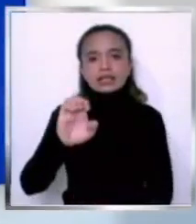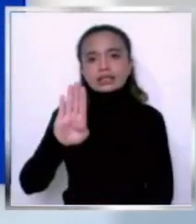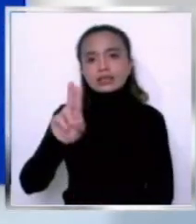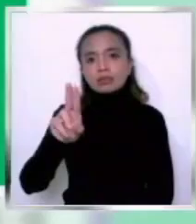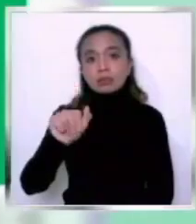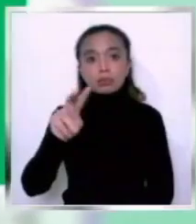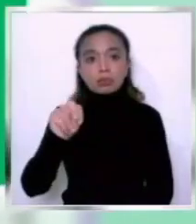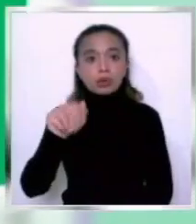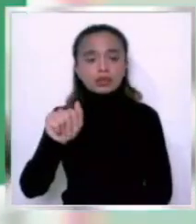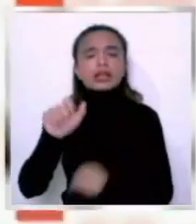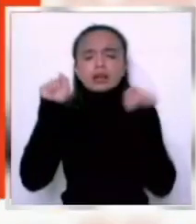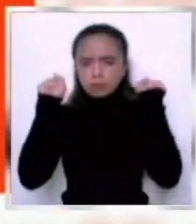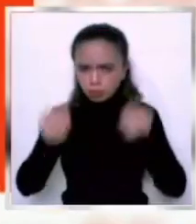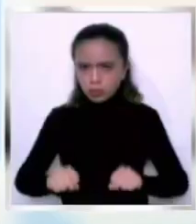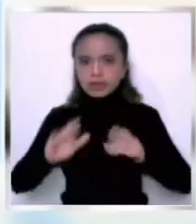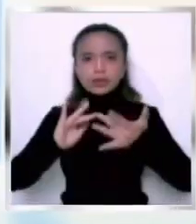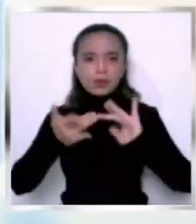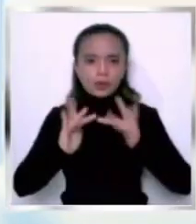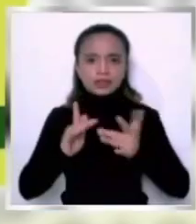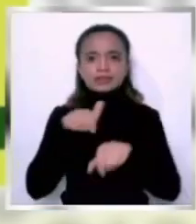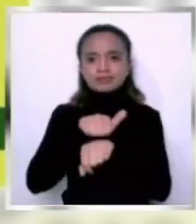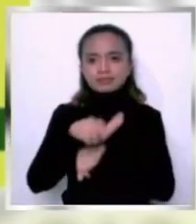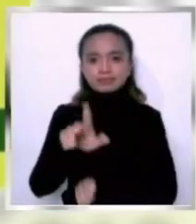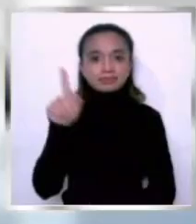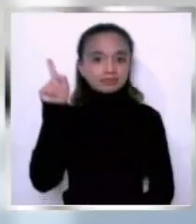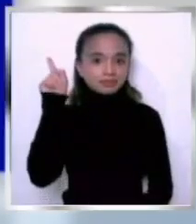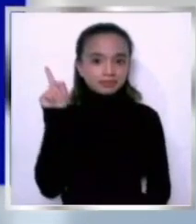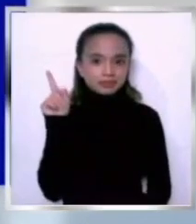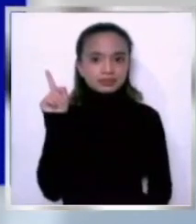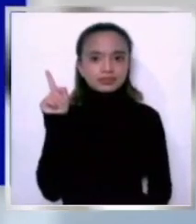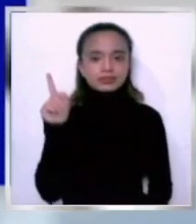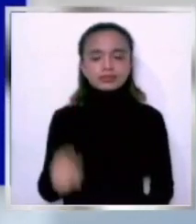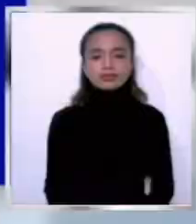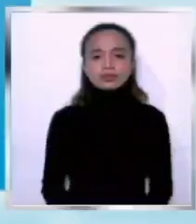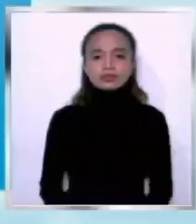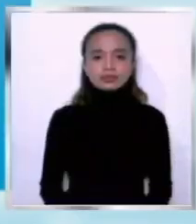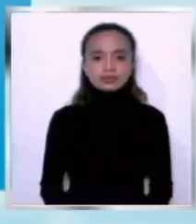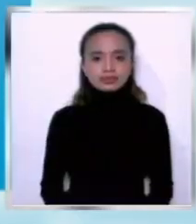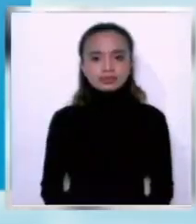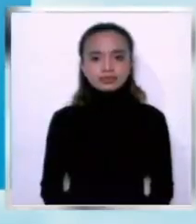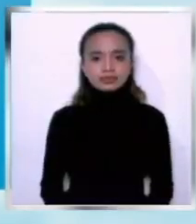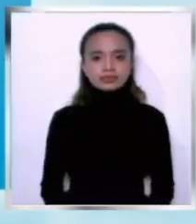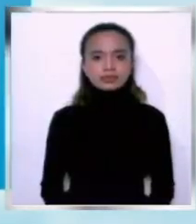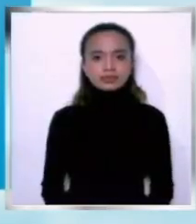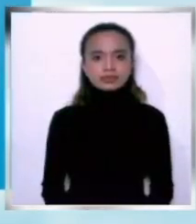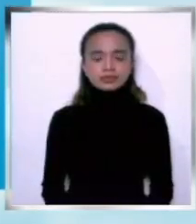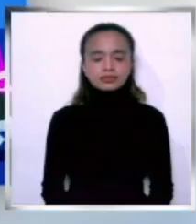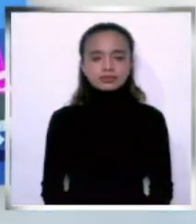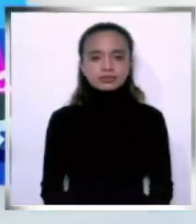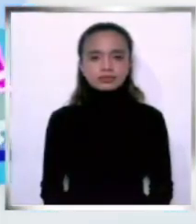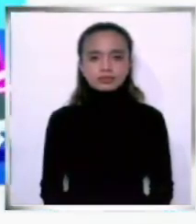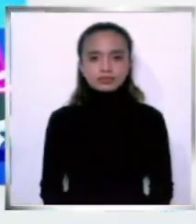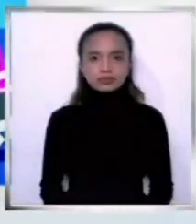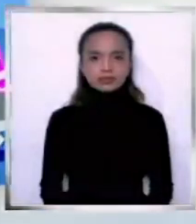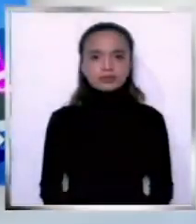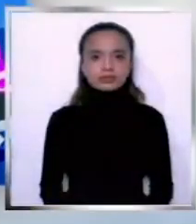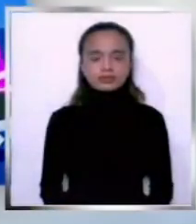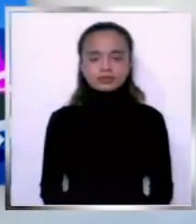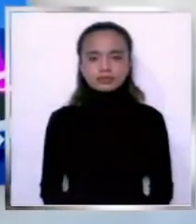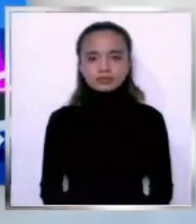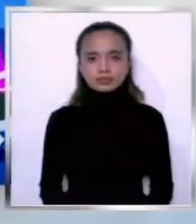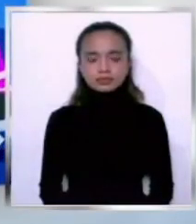via GCash, Paymaya, Shopee, Zalora, Megamart, Globe Rewards, Metrobank Credit Card at Lazada.